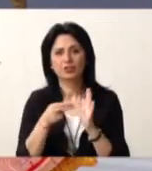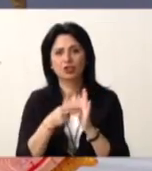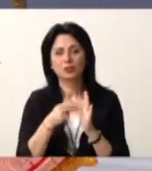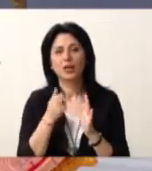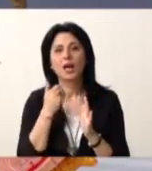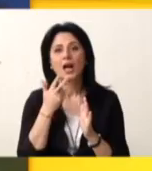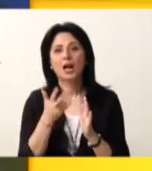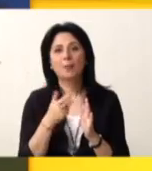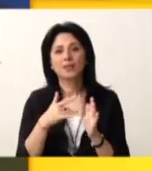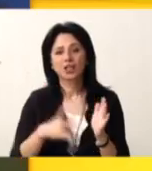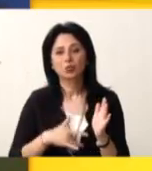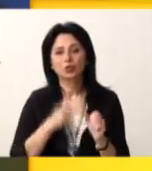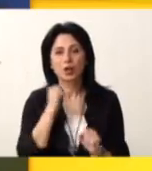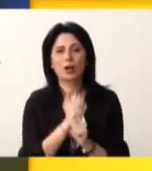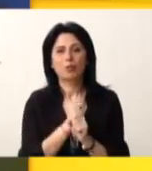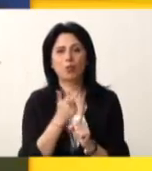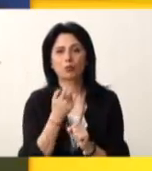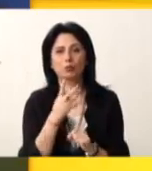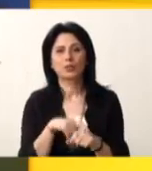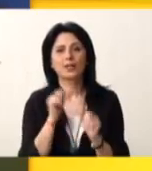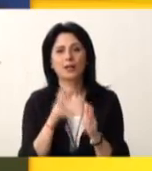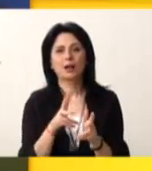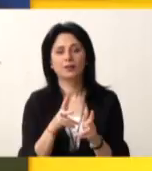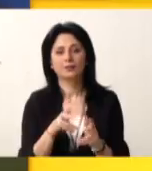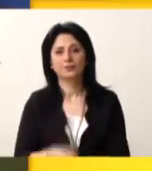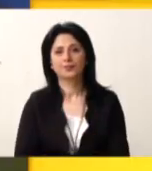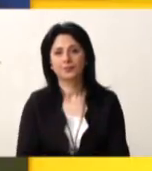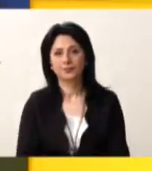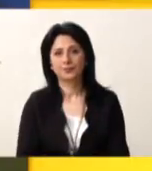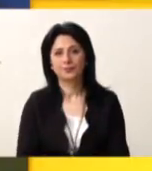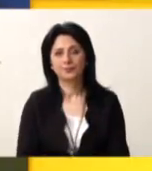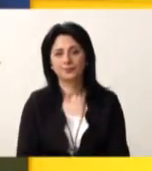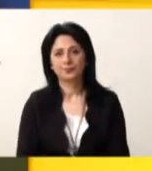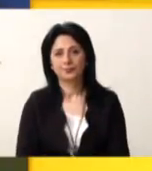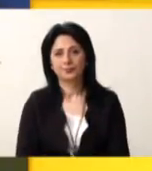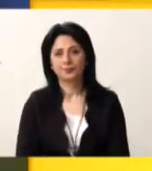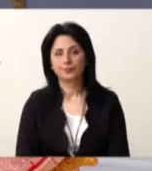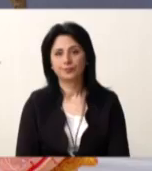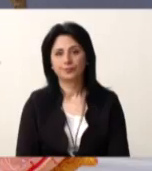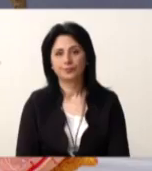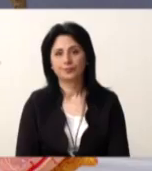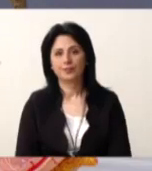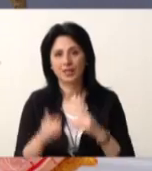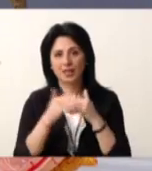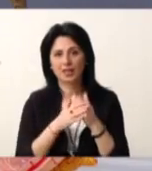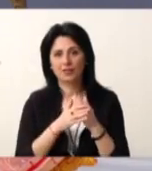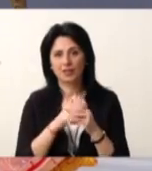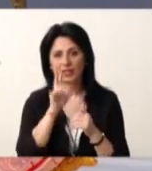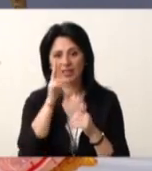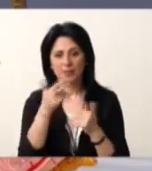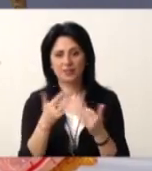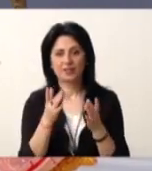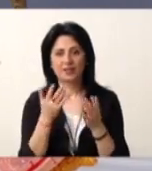ანუ რამდენად უმკლავდება რეფლუქს რეალურად საყლაპავი, ხო? ამასაც ვაფასებ. ეს დაახლოებით 3 წელია